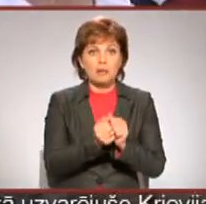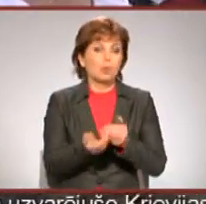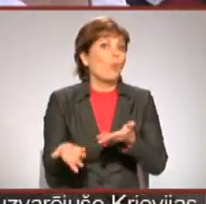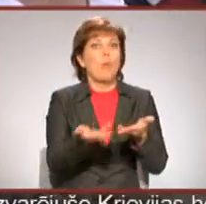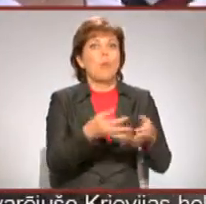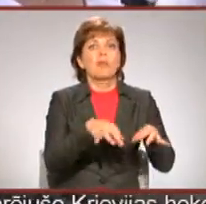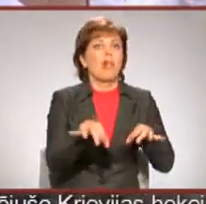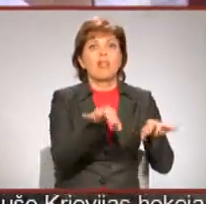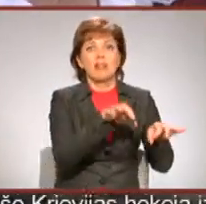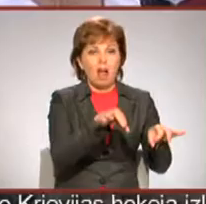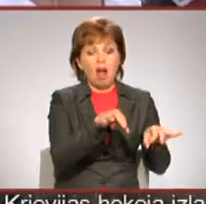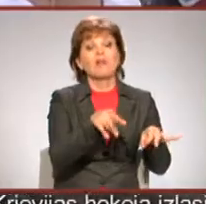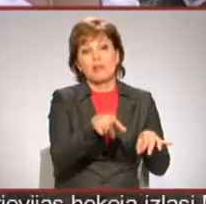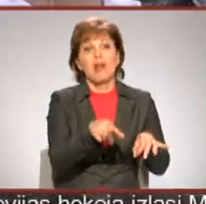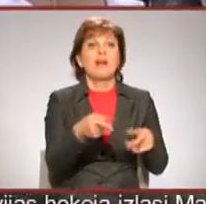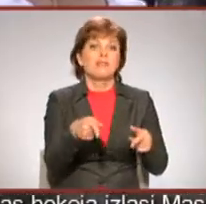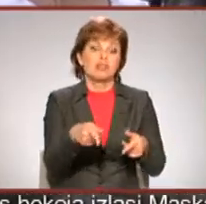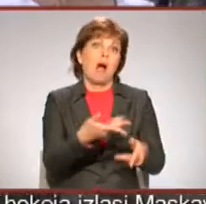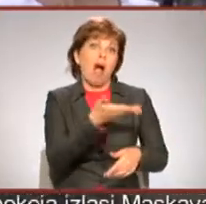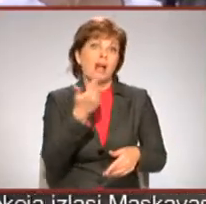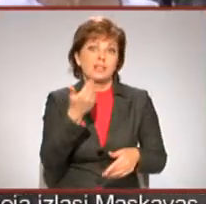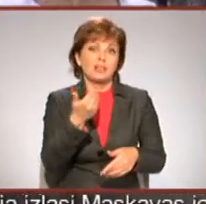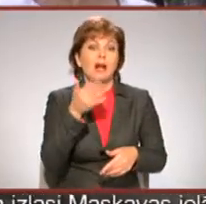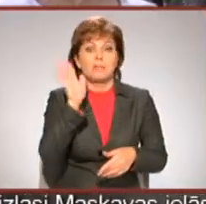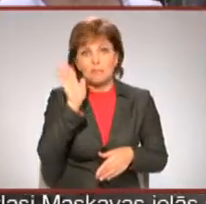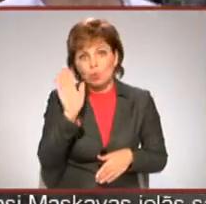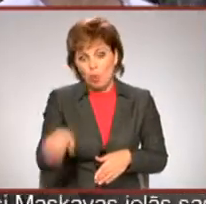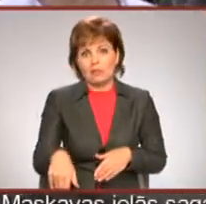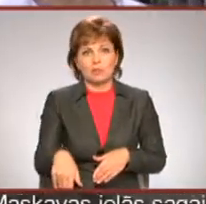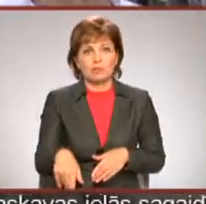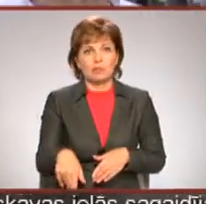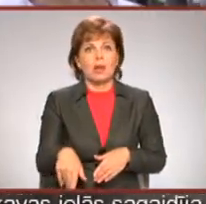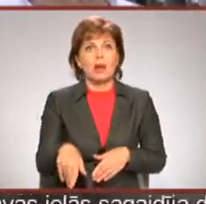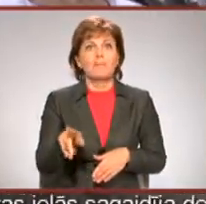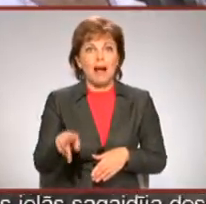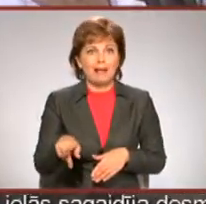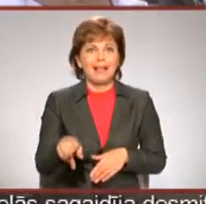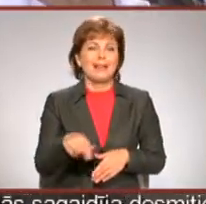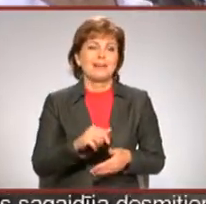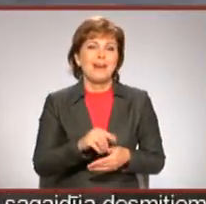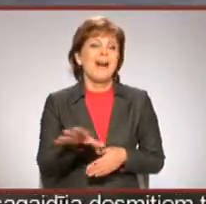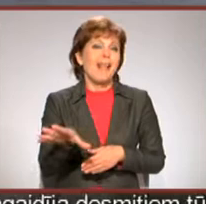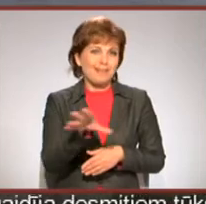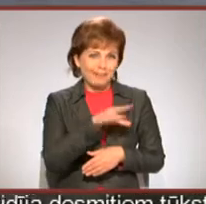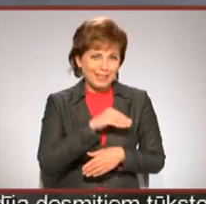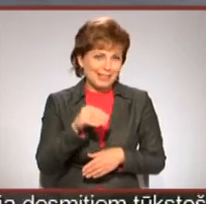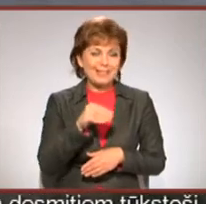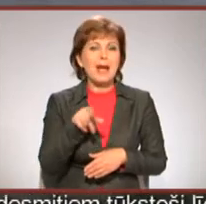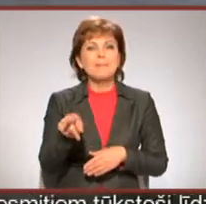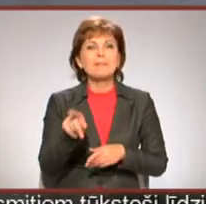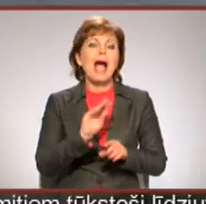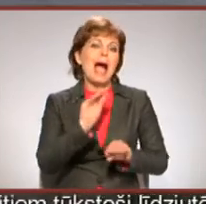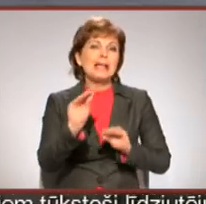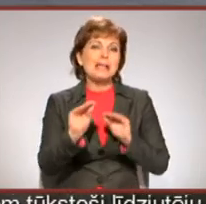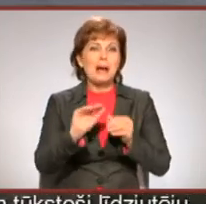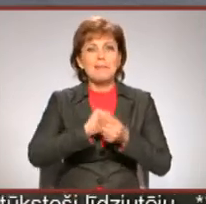lai liek tos akmeņus. Un šitādam aicinājumiem katrā ziņā, lai paliek. Nu, prieks visiem, vai ne? Krāvumā būvēts arī